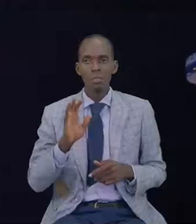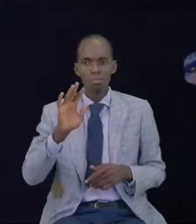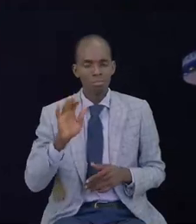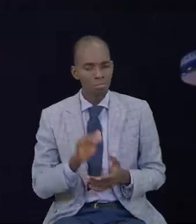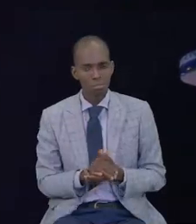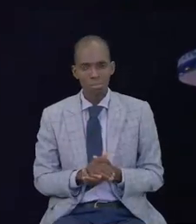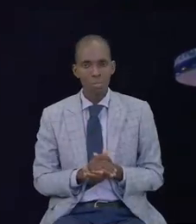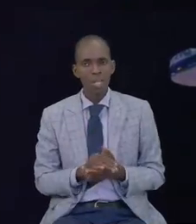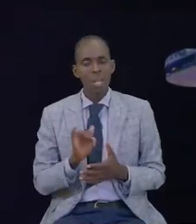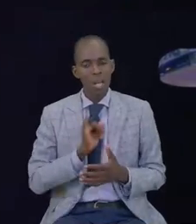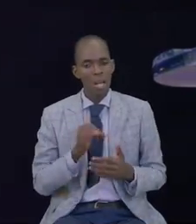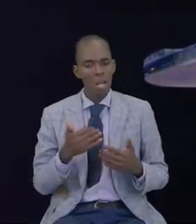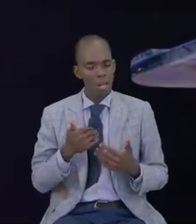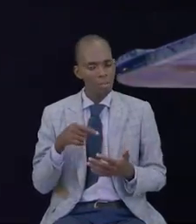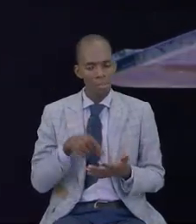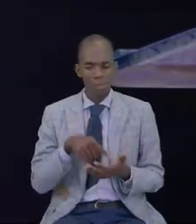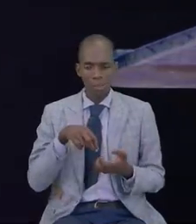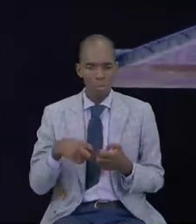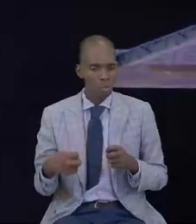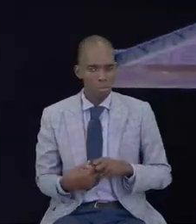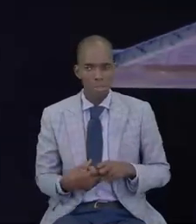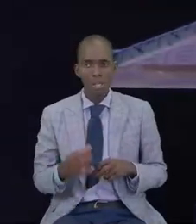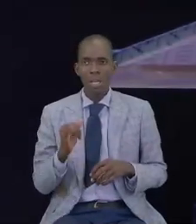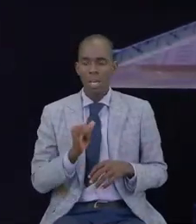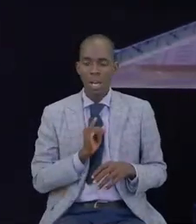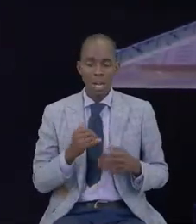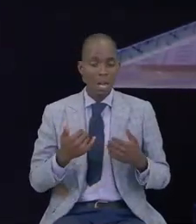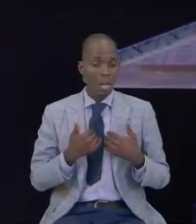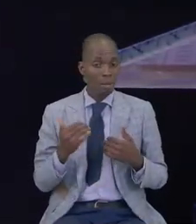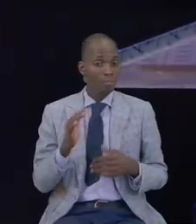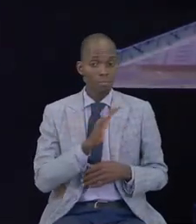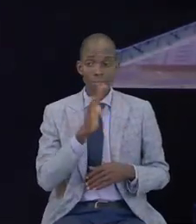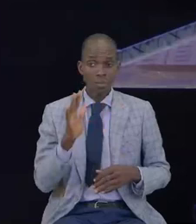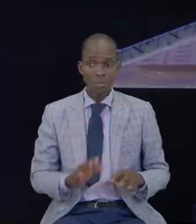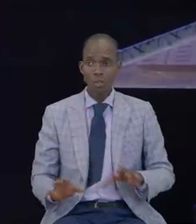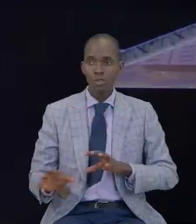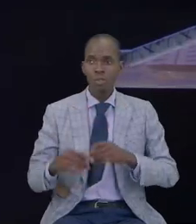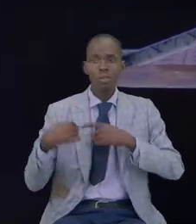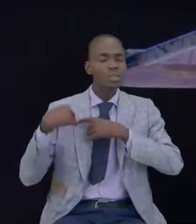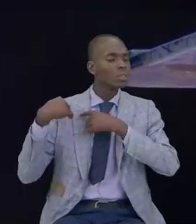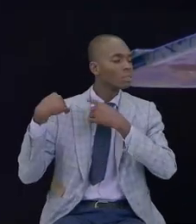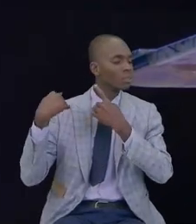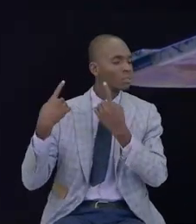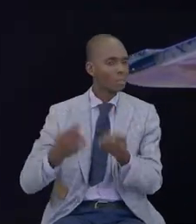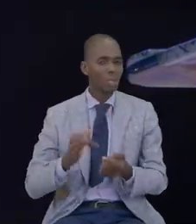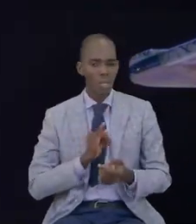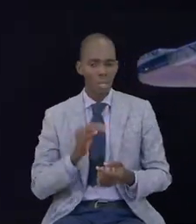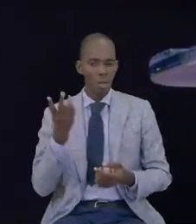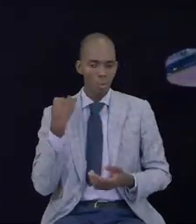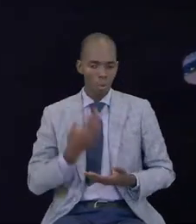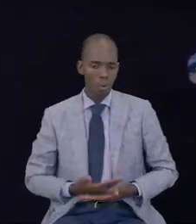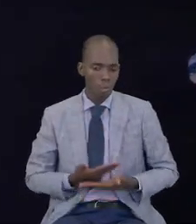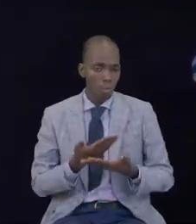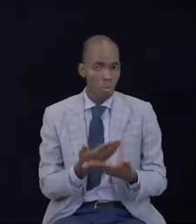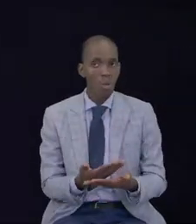défi. Et je n'ai jamais fait ceci depuis que je suis né. Et comme ça se